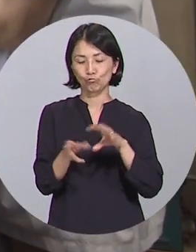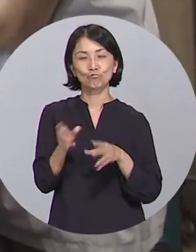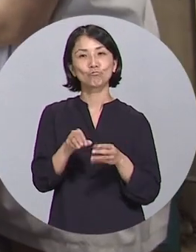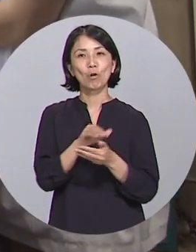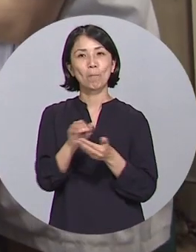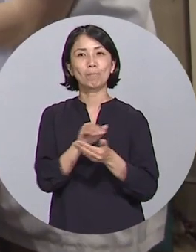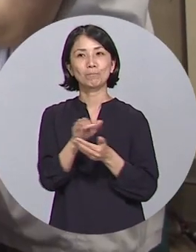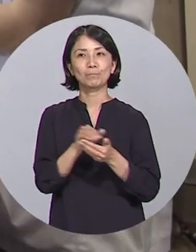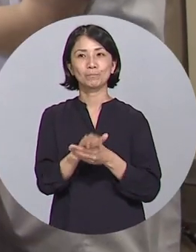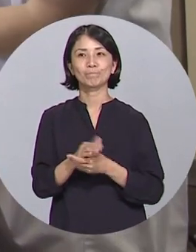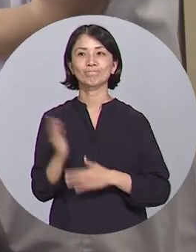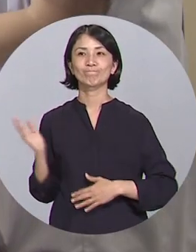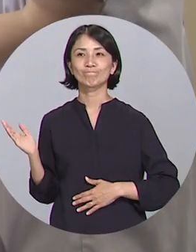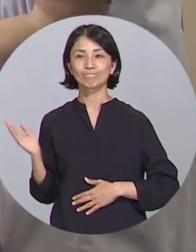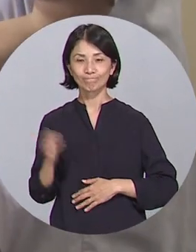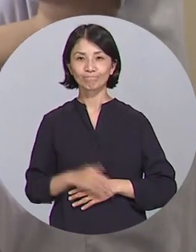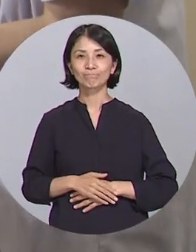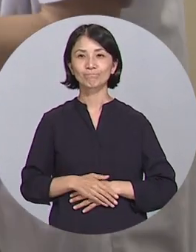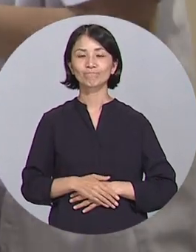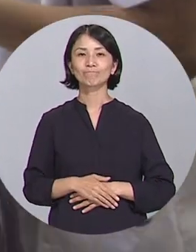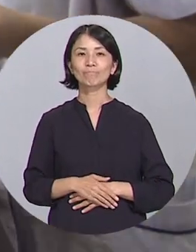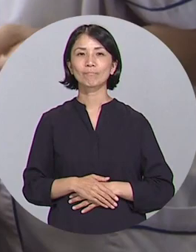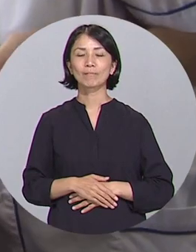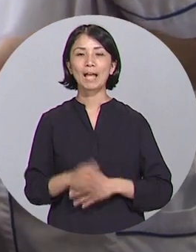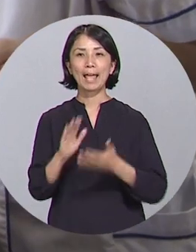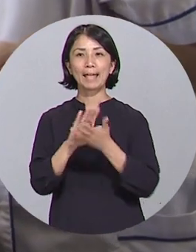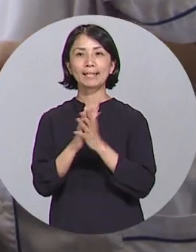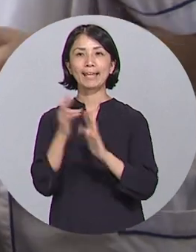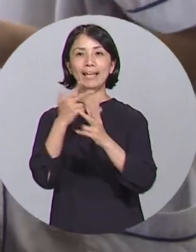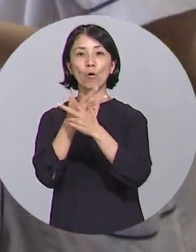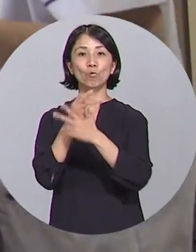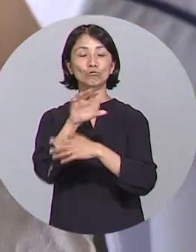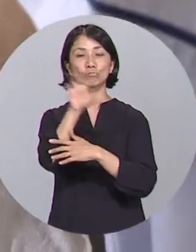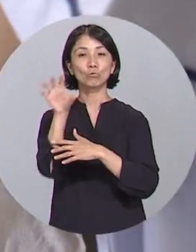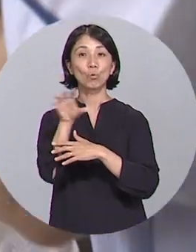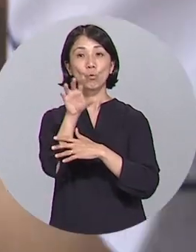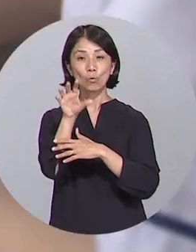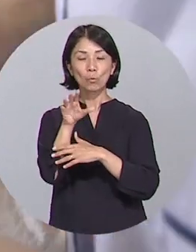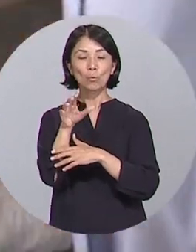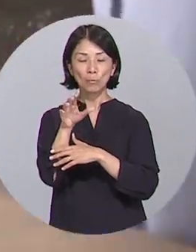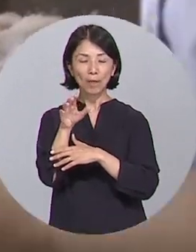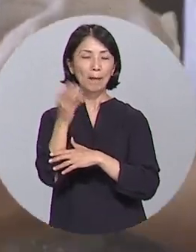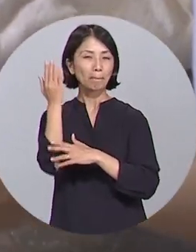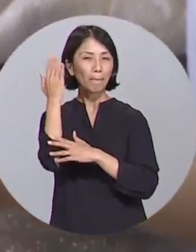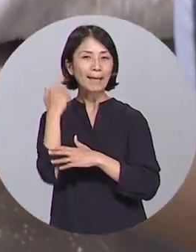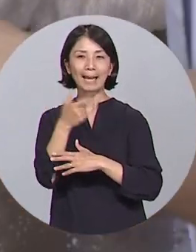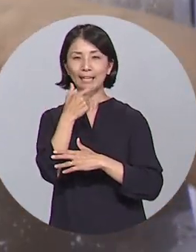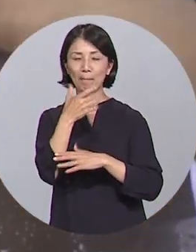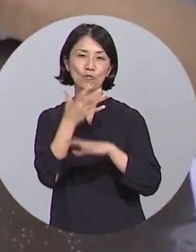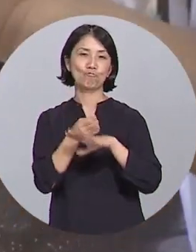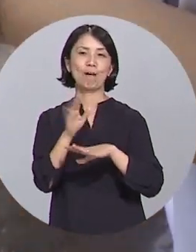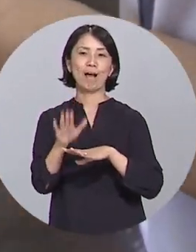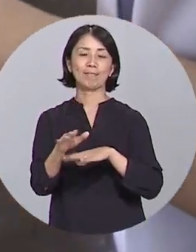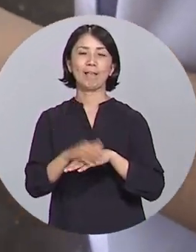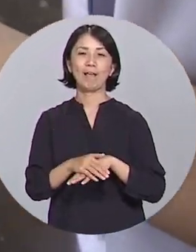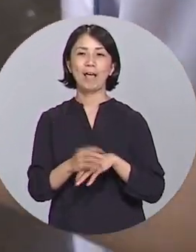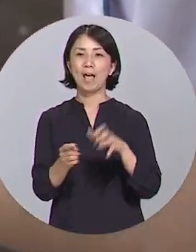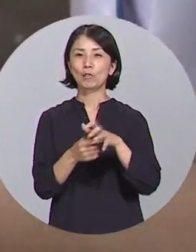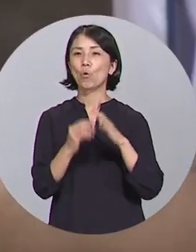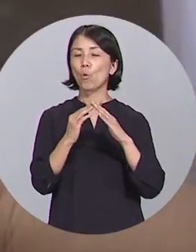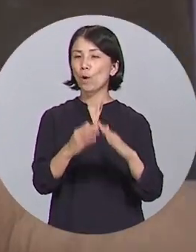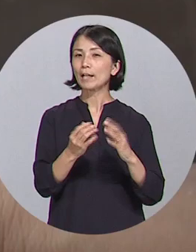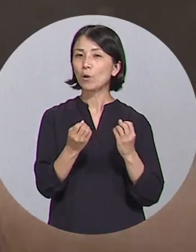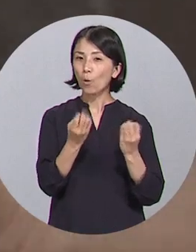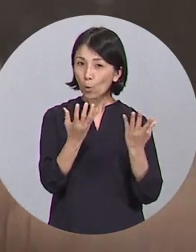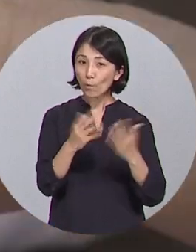もの。久喜市をはじめとする県北東部地域に昔から伝わる和菓子で、農家の収穫祝いや子